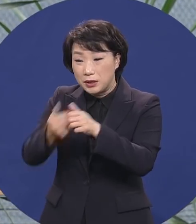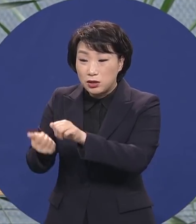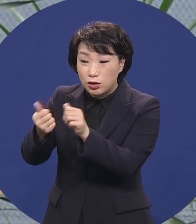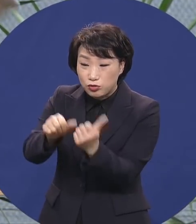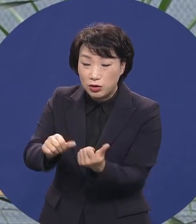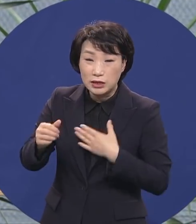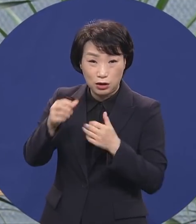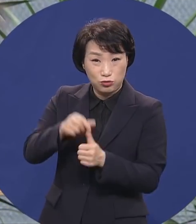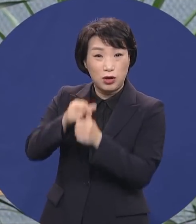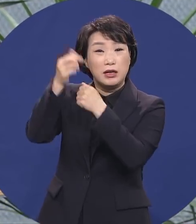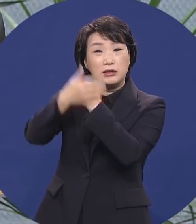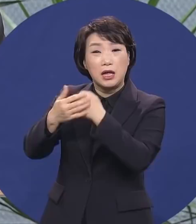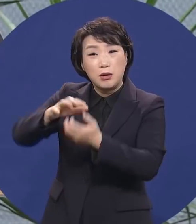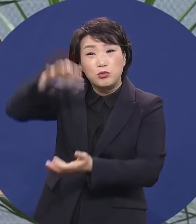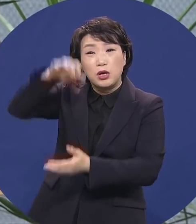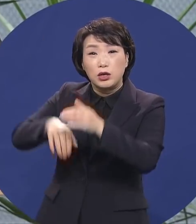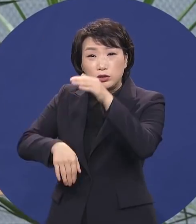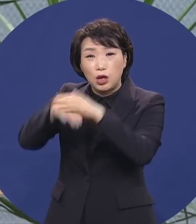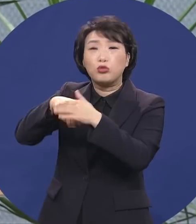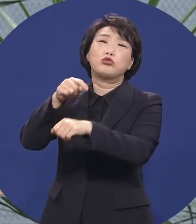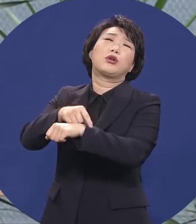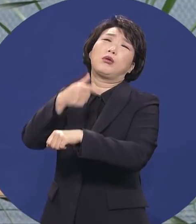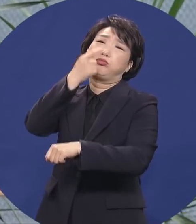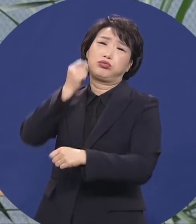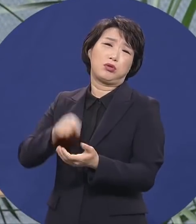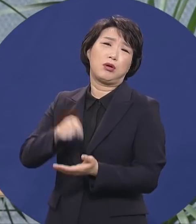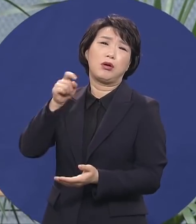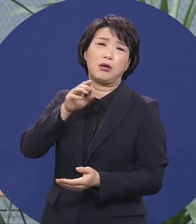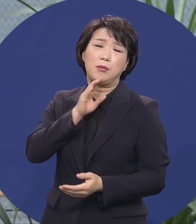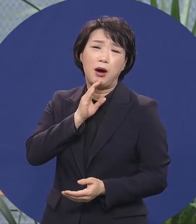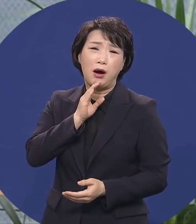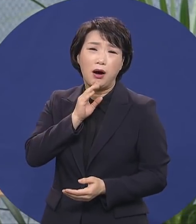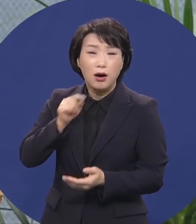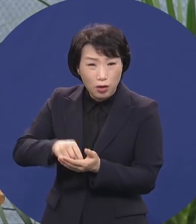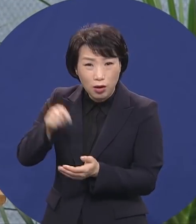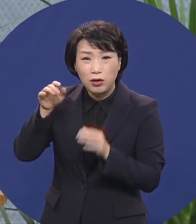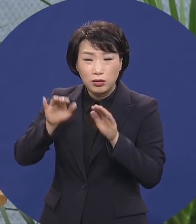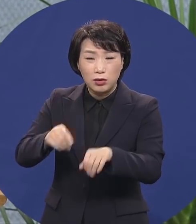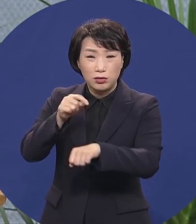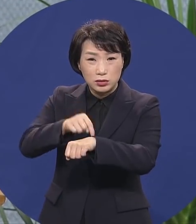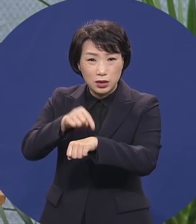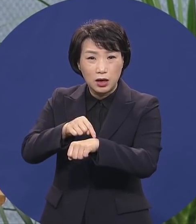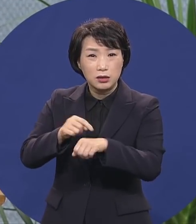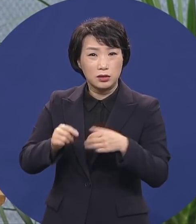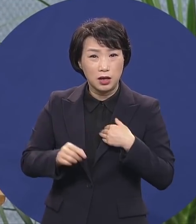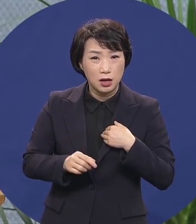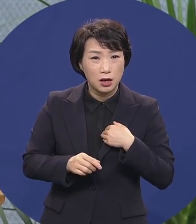은혜의 분량을 채우기도 모자란데, 모자란 시간을